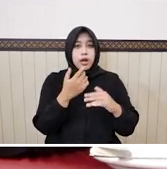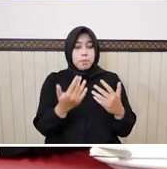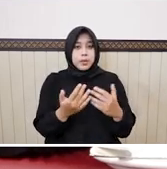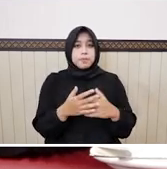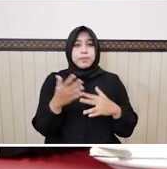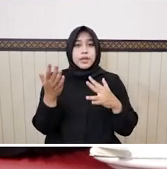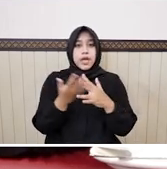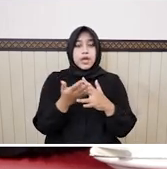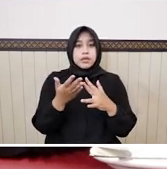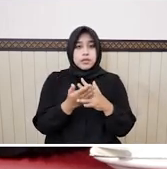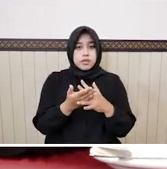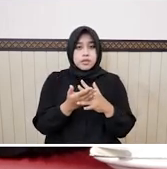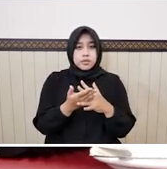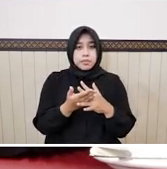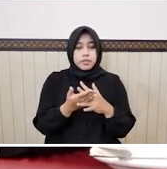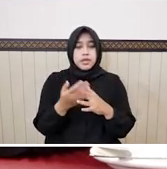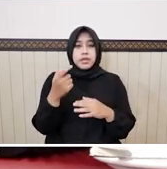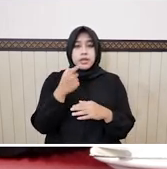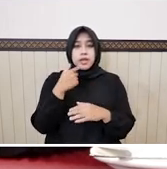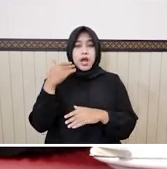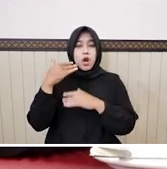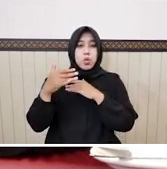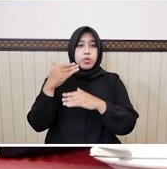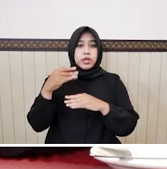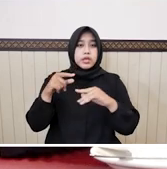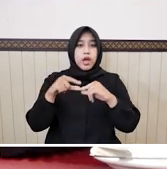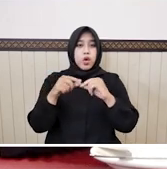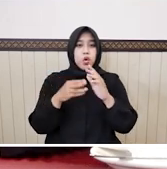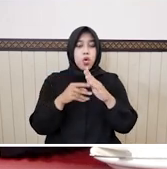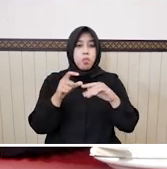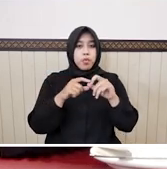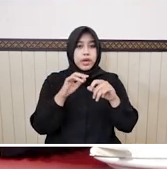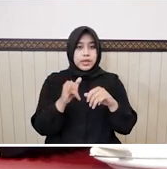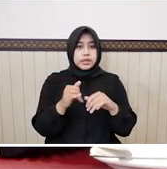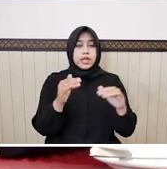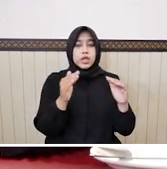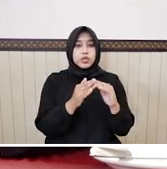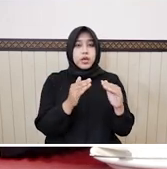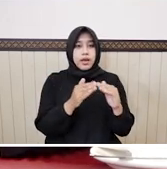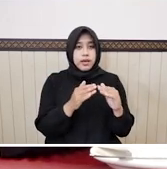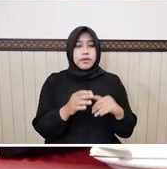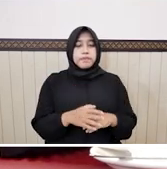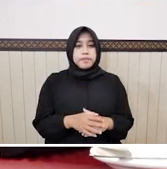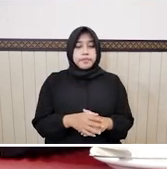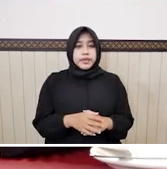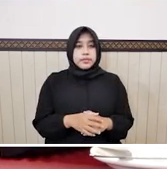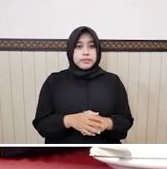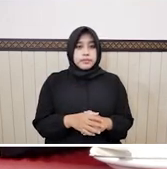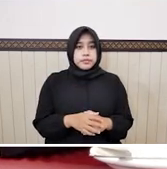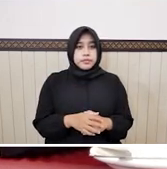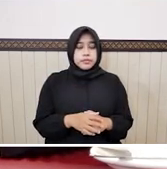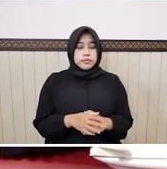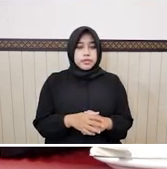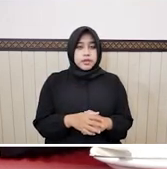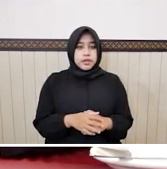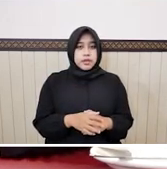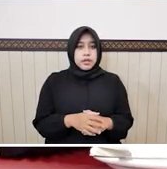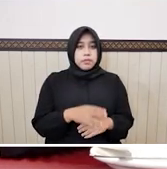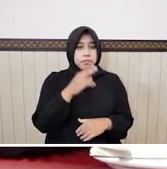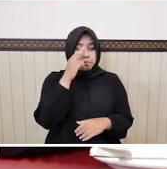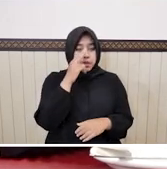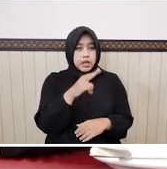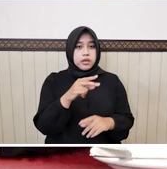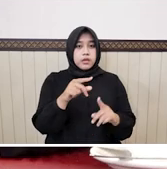aksesibilitas dan akomodasi yang layak juga dan kami melihat epilating